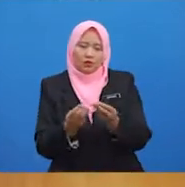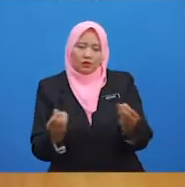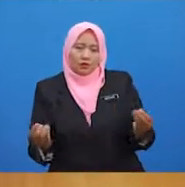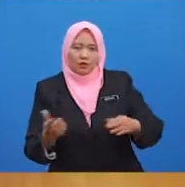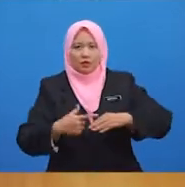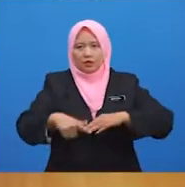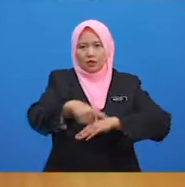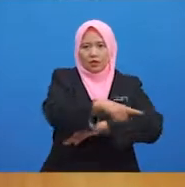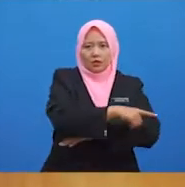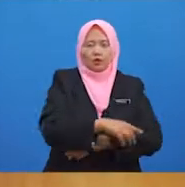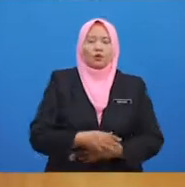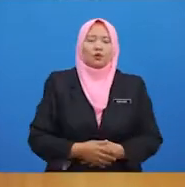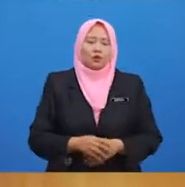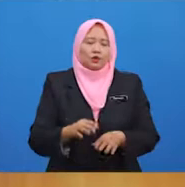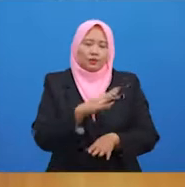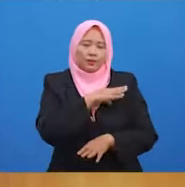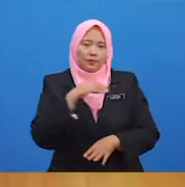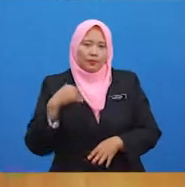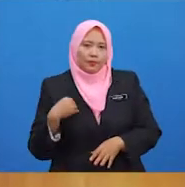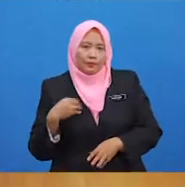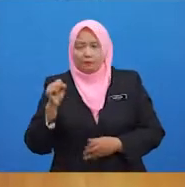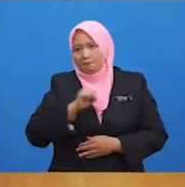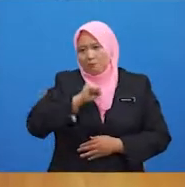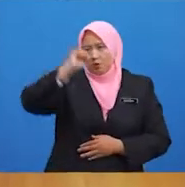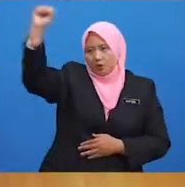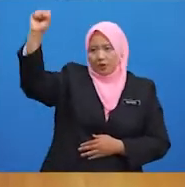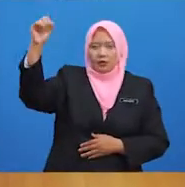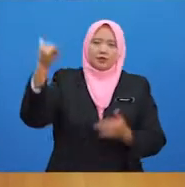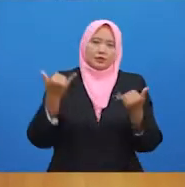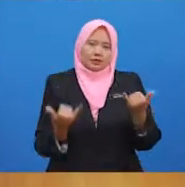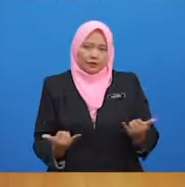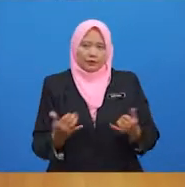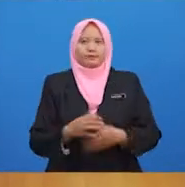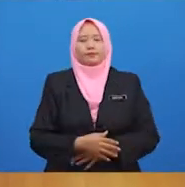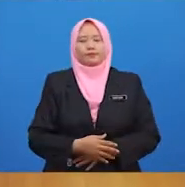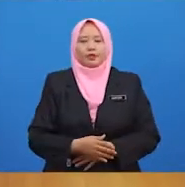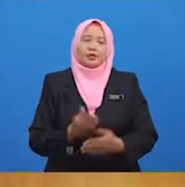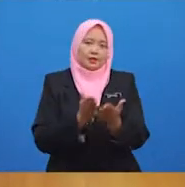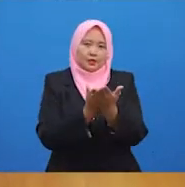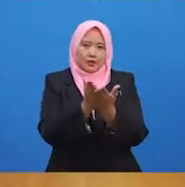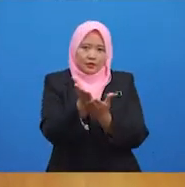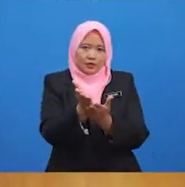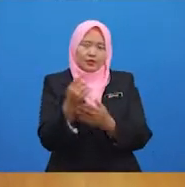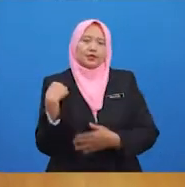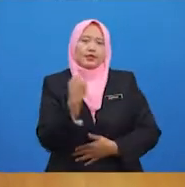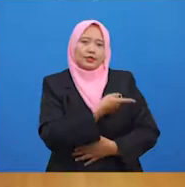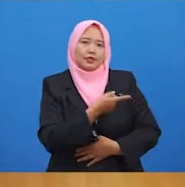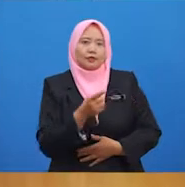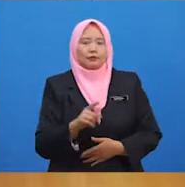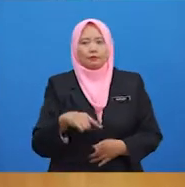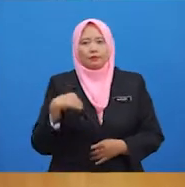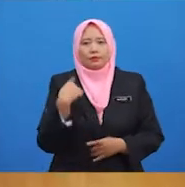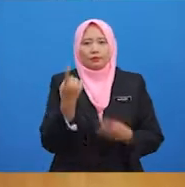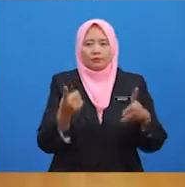nikmat kemerdekaan yang telah dikecapi pada hari ini. Seterusnya, kita beralih kepada